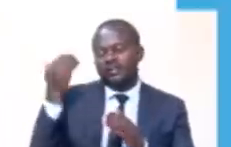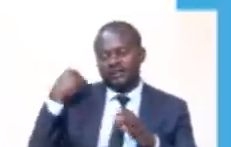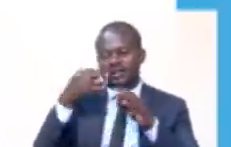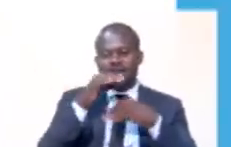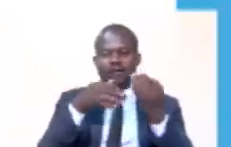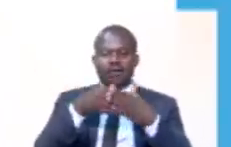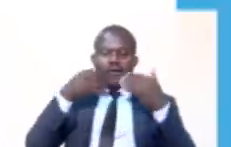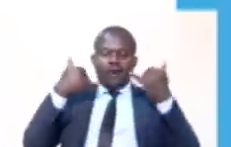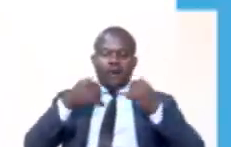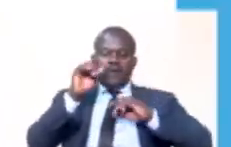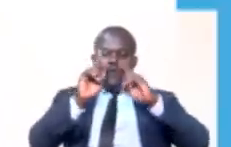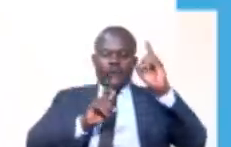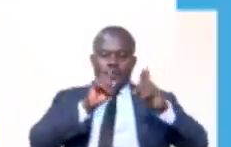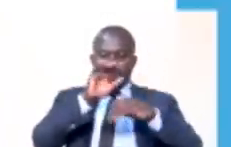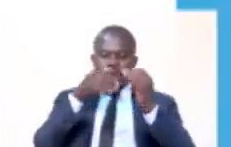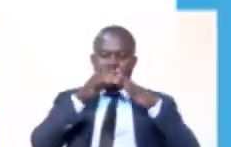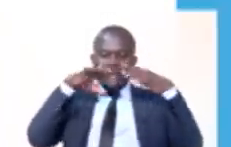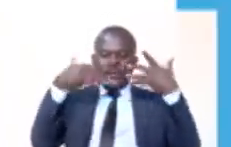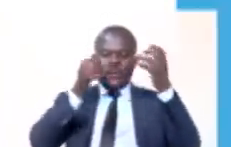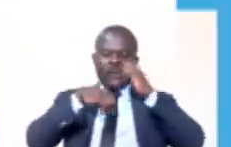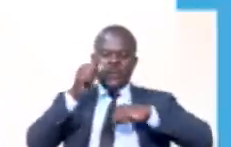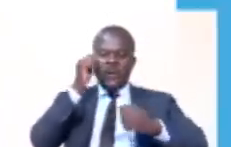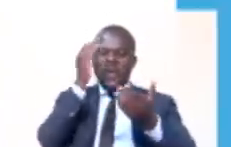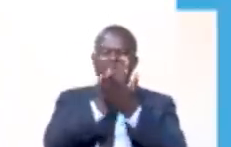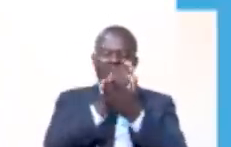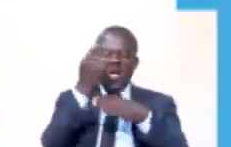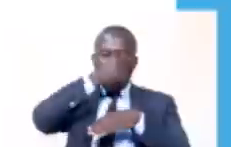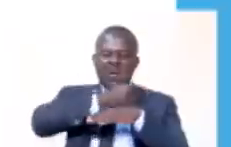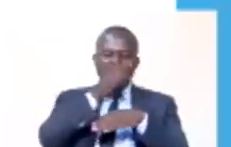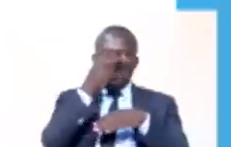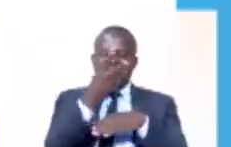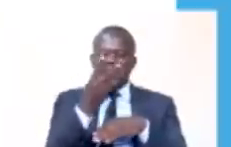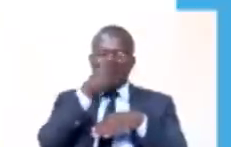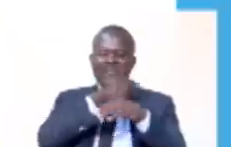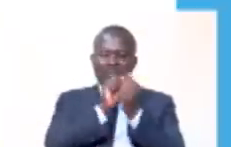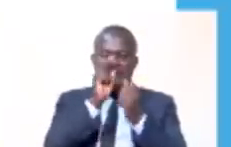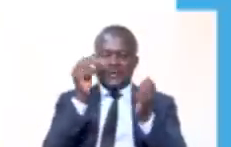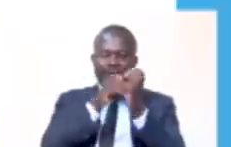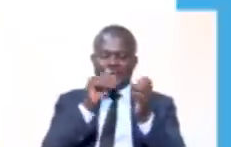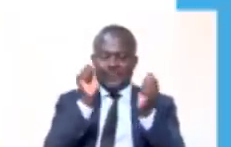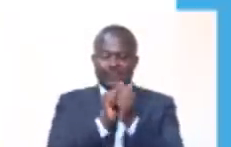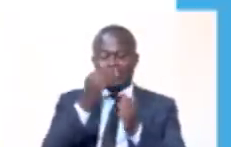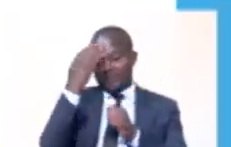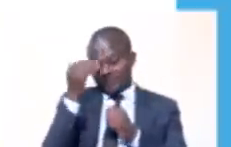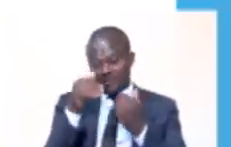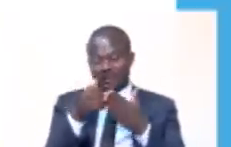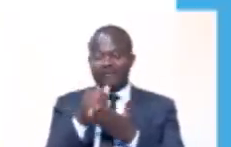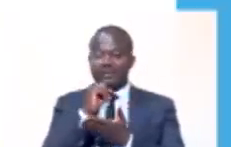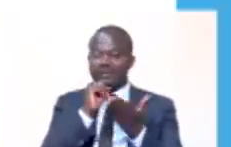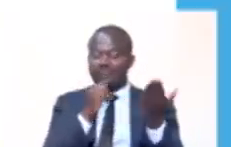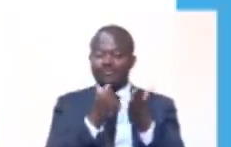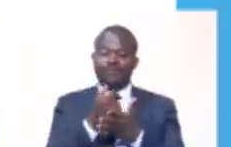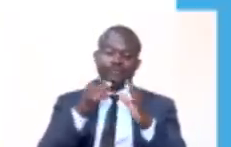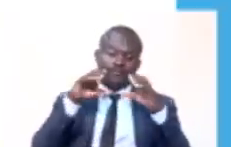Ariko ubu ngubu twamubaje kubijyanye no kuba shampiyona izahagarara iminsi ibiri, umunsi wa 12 na 13. Kuki